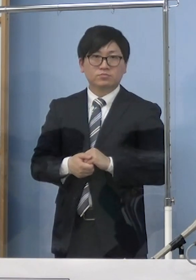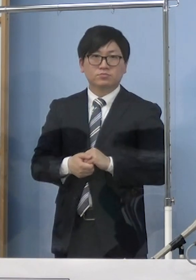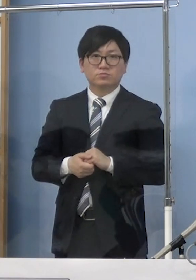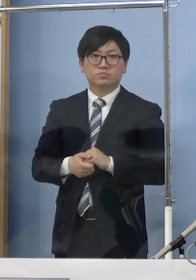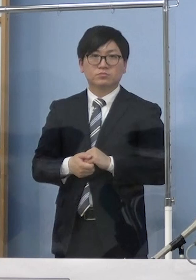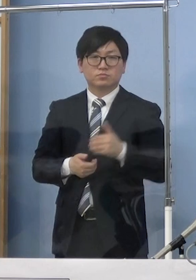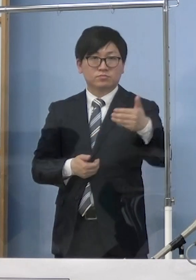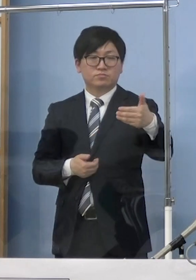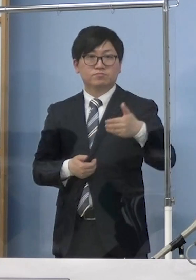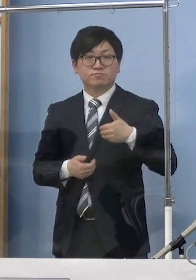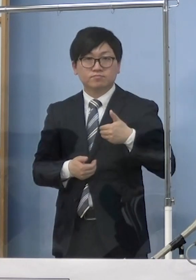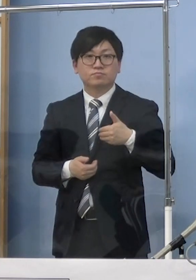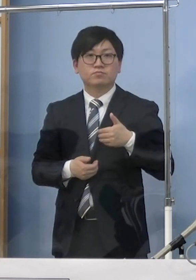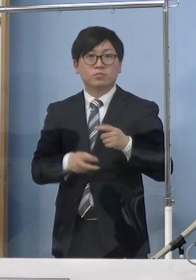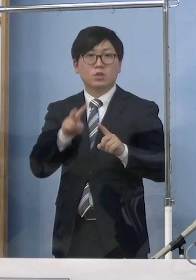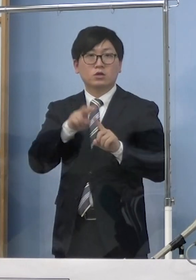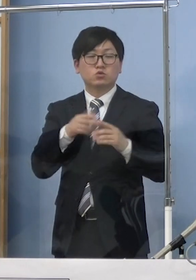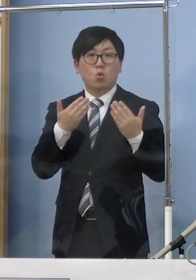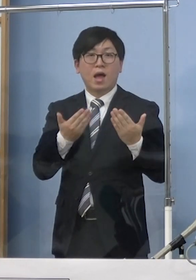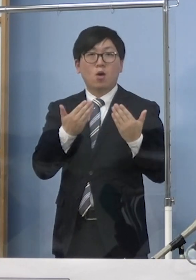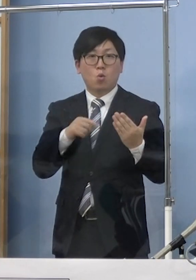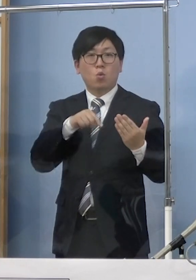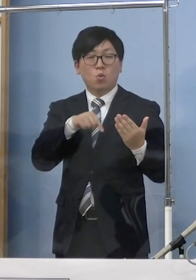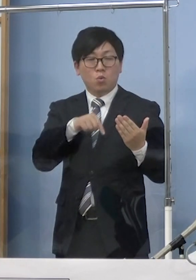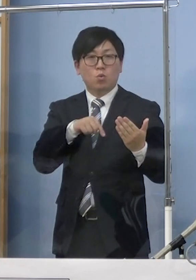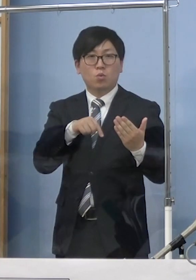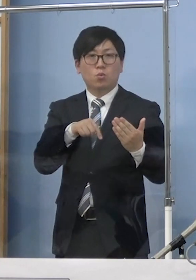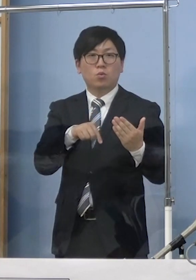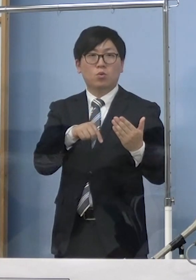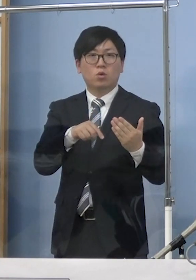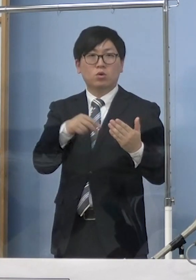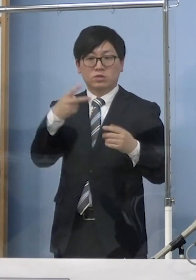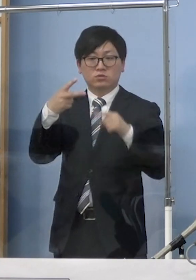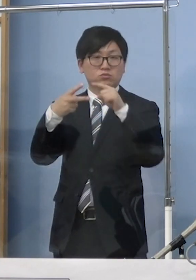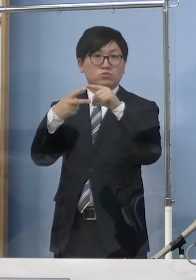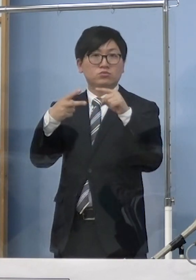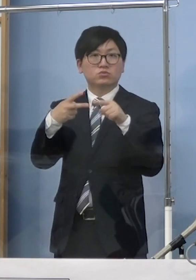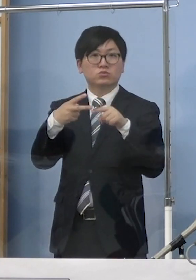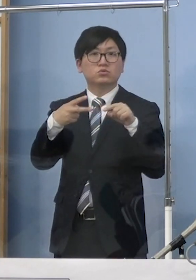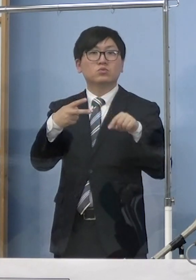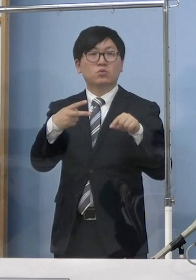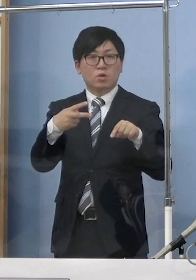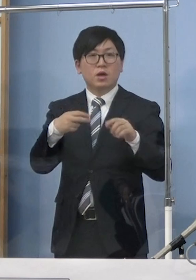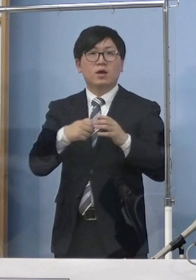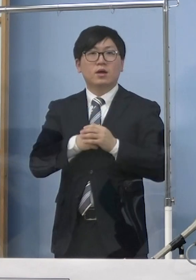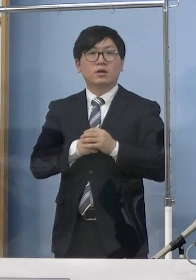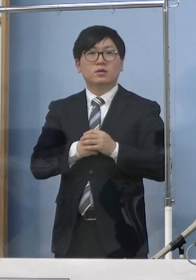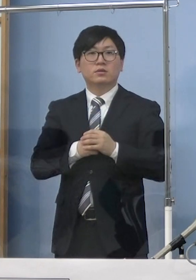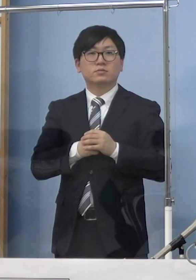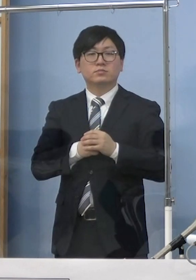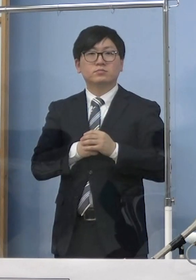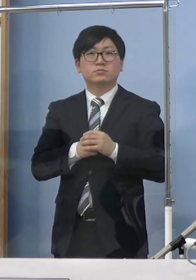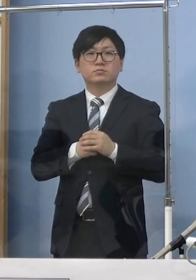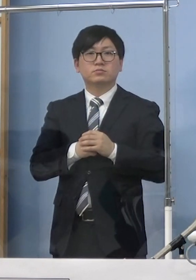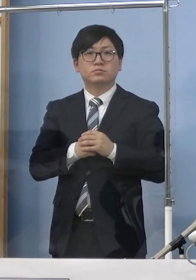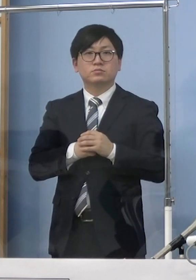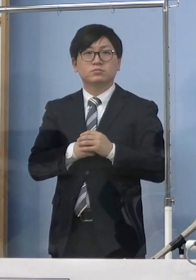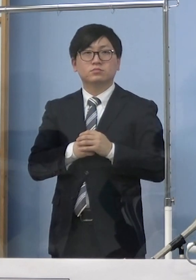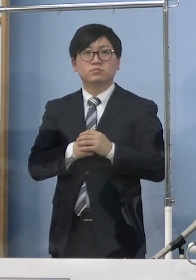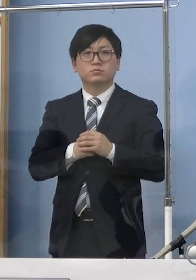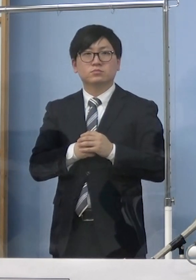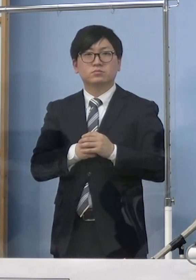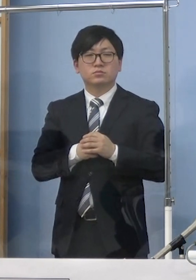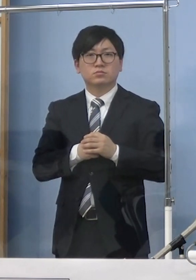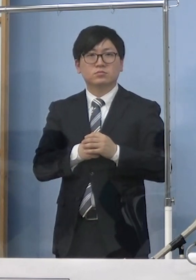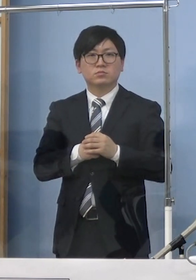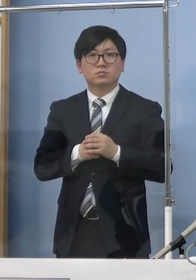ございます。小学校なんですけど、 はい、 これはそれぞれその中学校の内にある小学校に来てたって全部